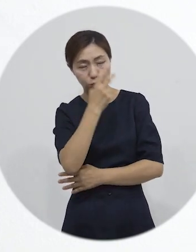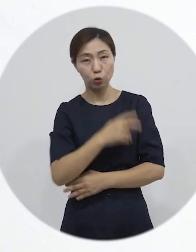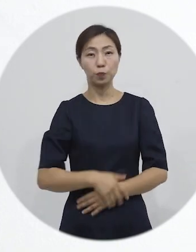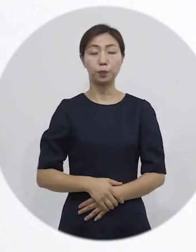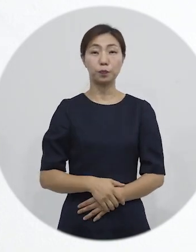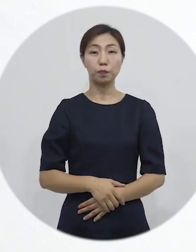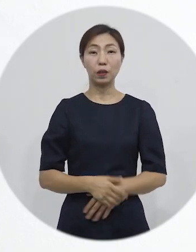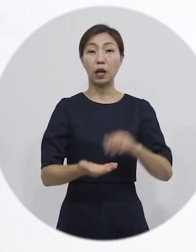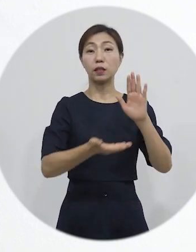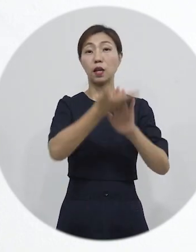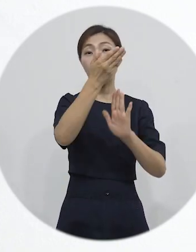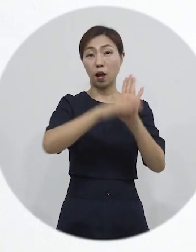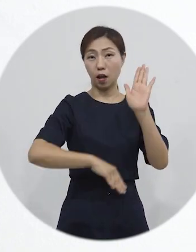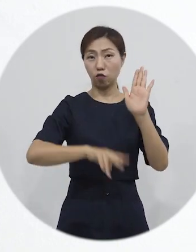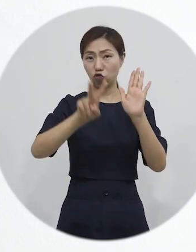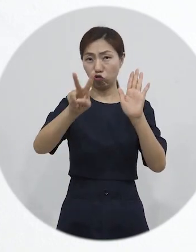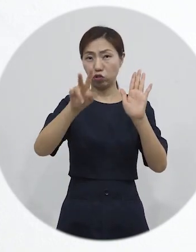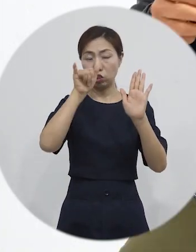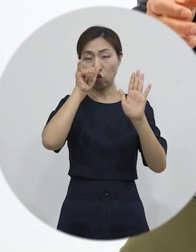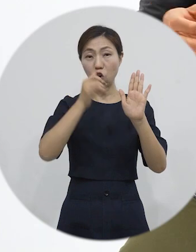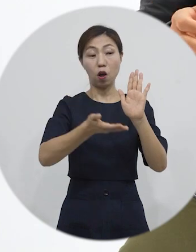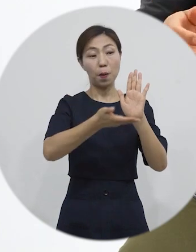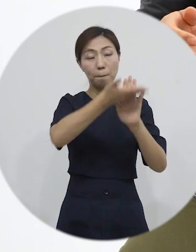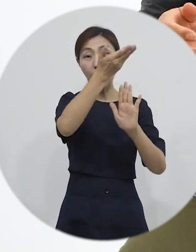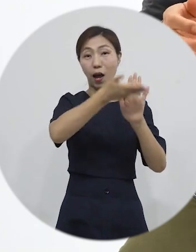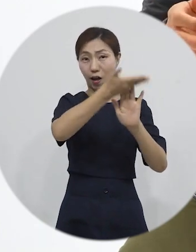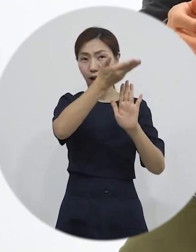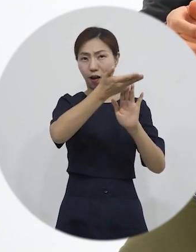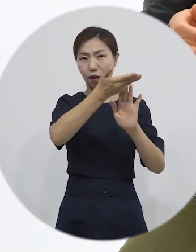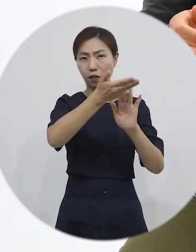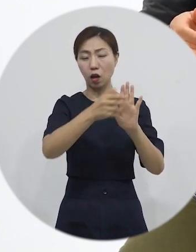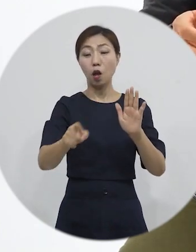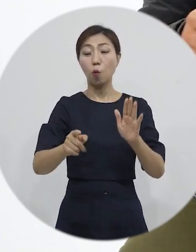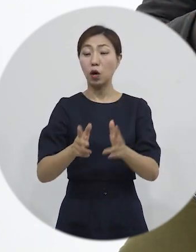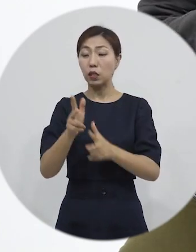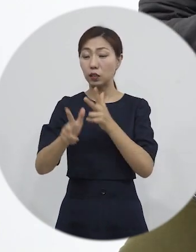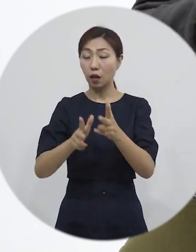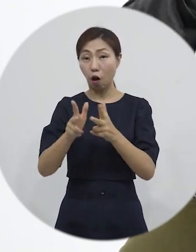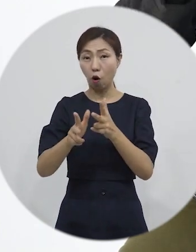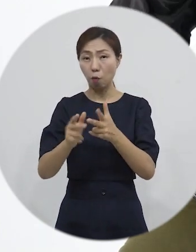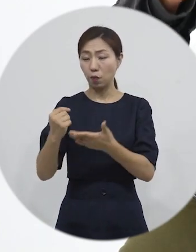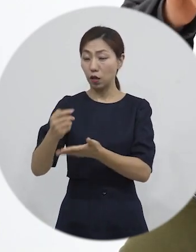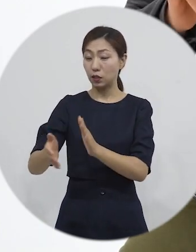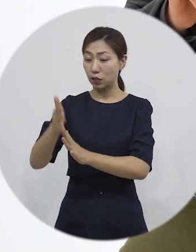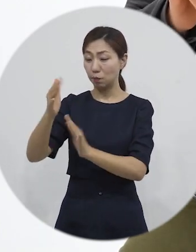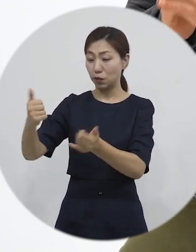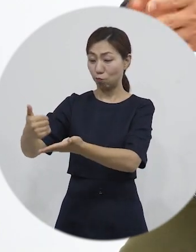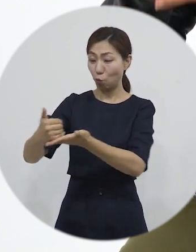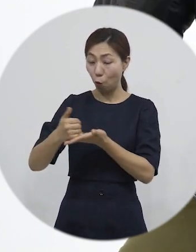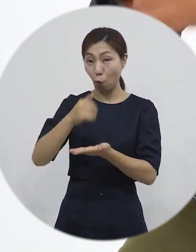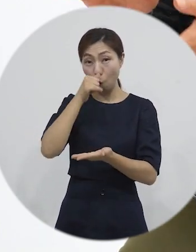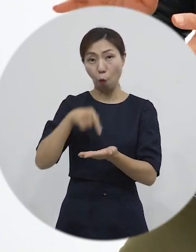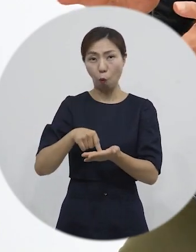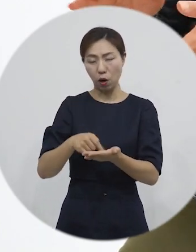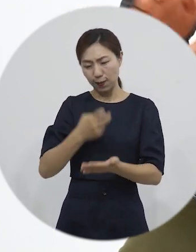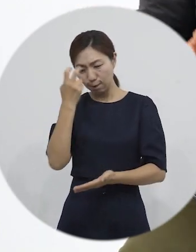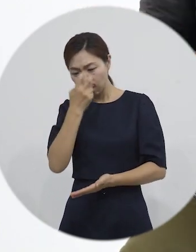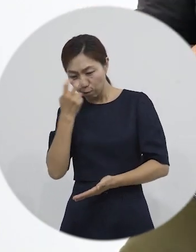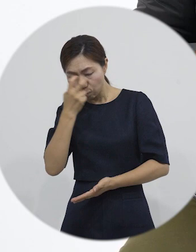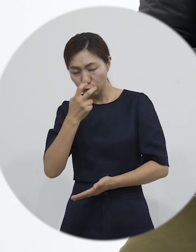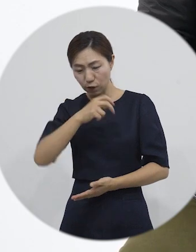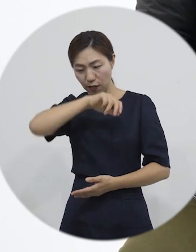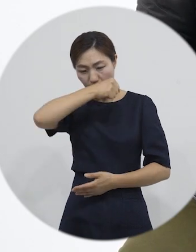이렇게 나눠서 하게 되는데요. 이 과정을 통해서 주민들이 제안한 사업이 선정이 됐고 예산에 반영이 돼서 이제 집행을